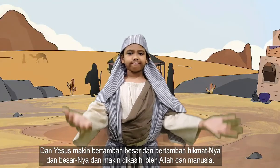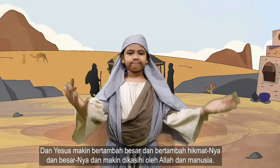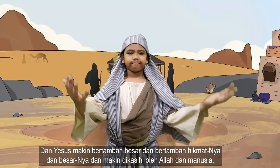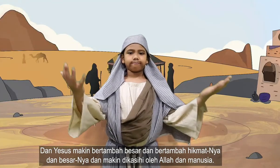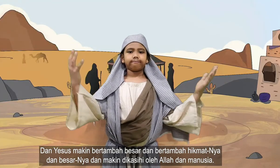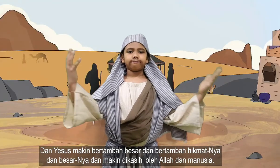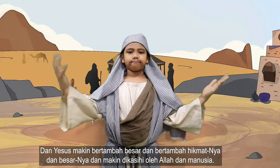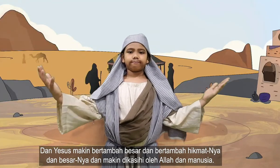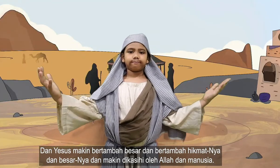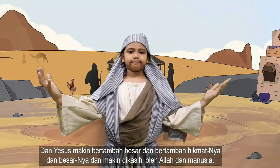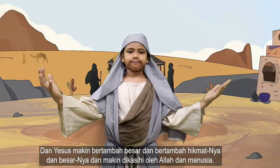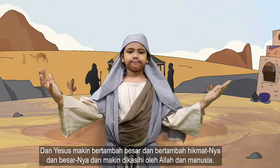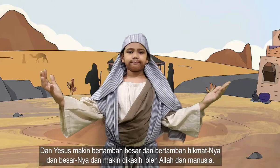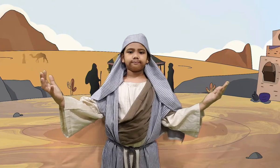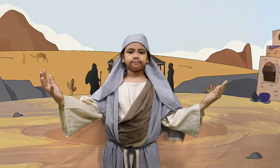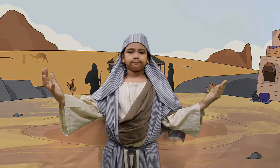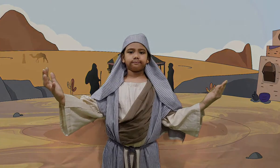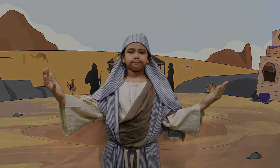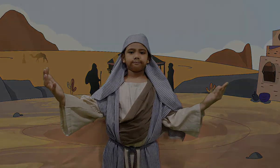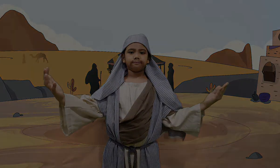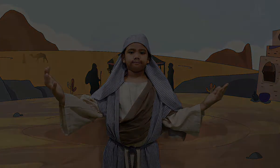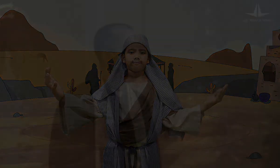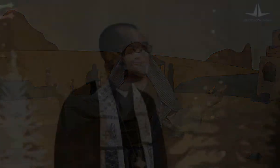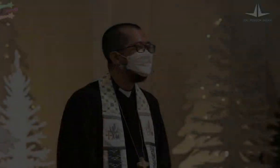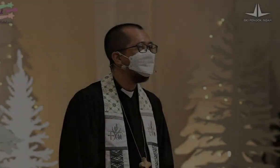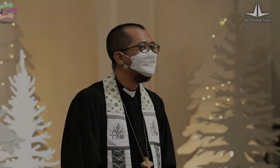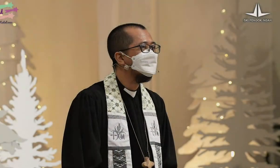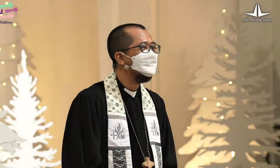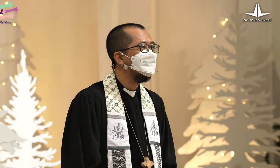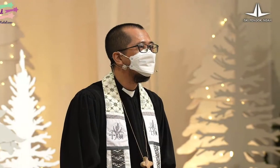Allah dan manusia.